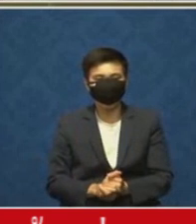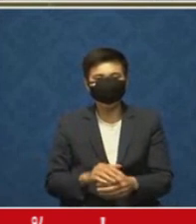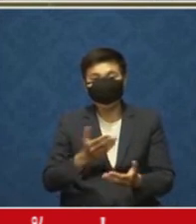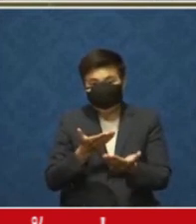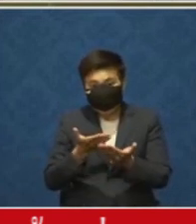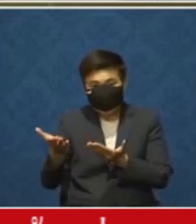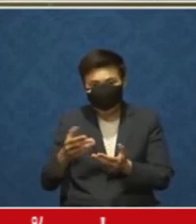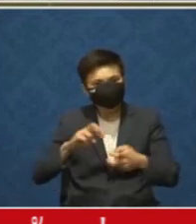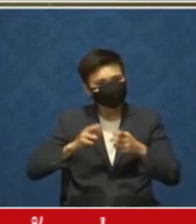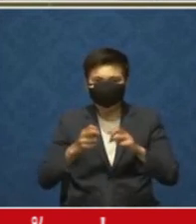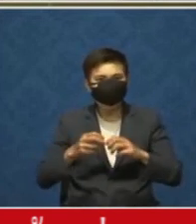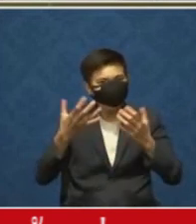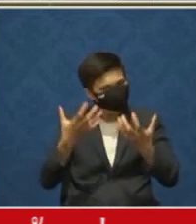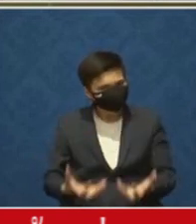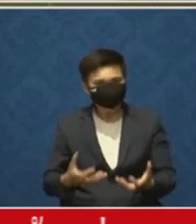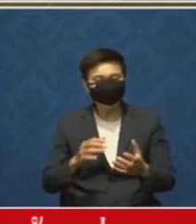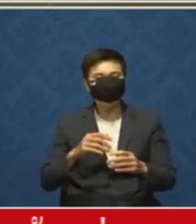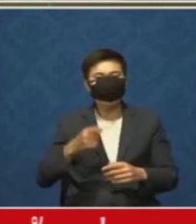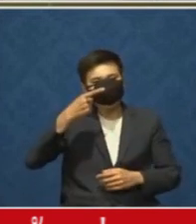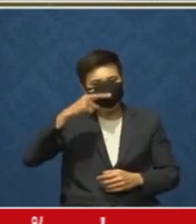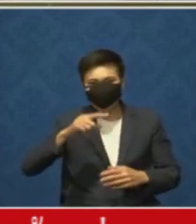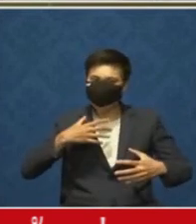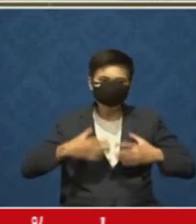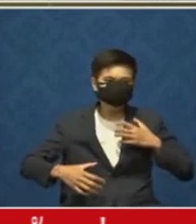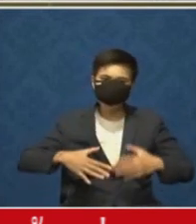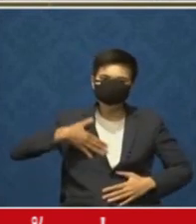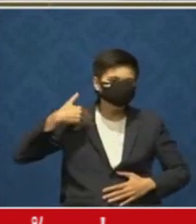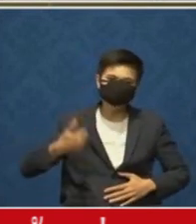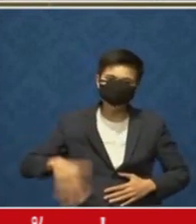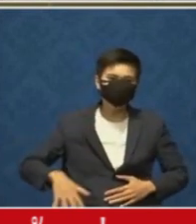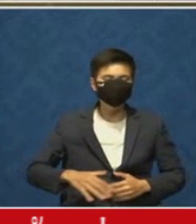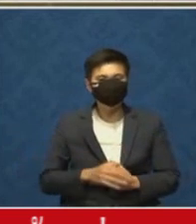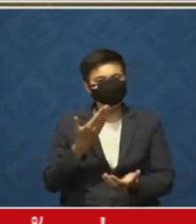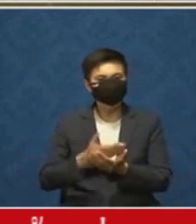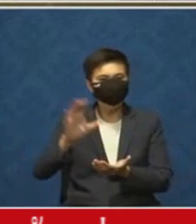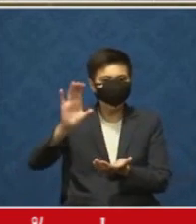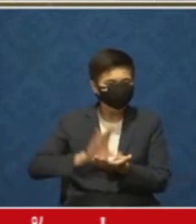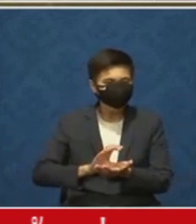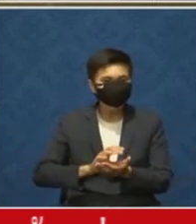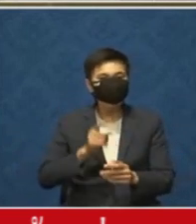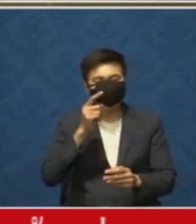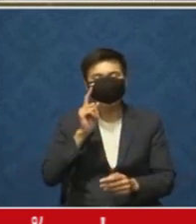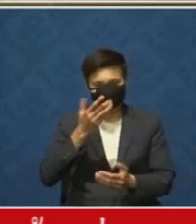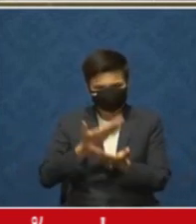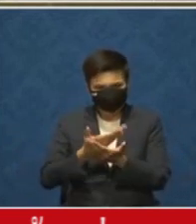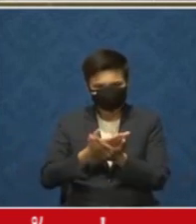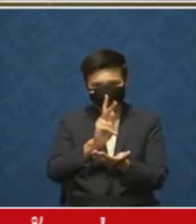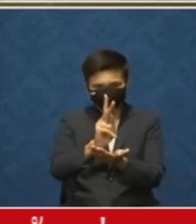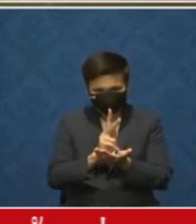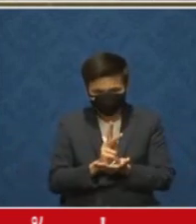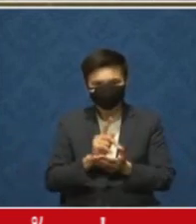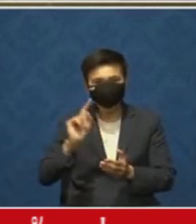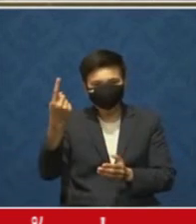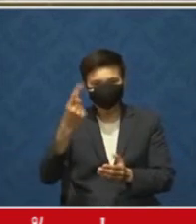นะครับประเทศชาติยิ่งเดือดร้อนนะครับงบประมาณก็ไม่มีเงินก็ต้องกู้เข้ามาครับ14